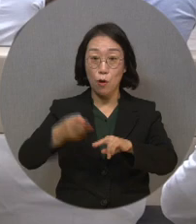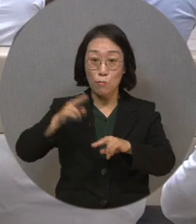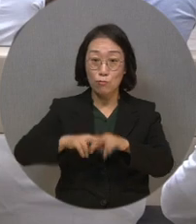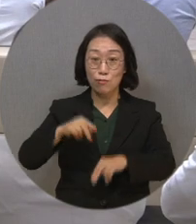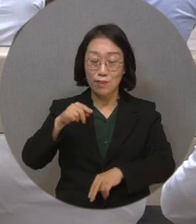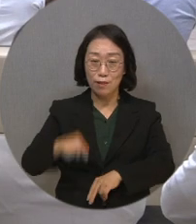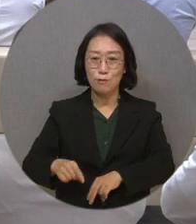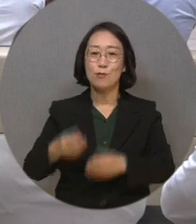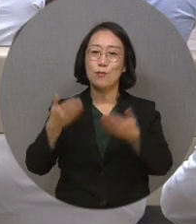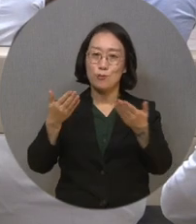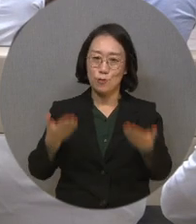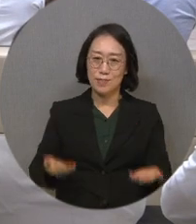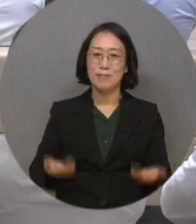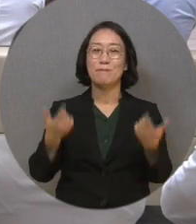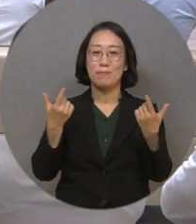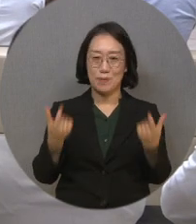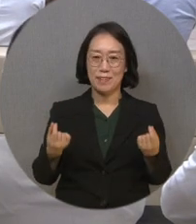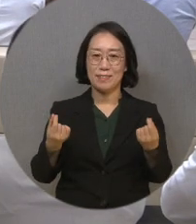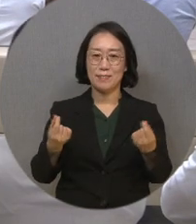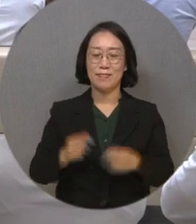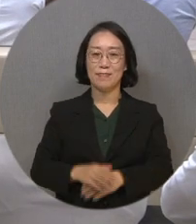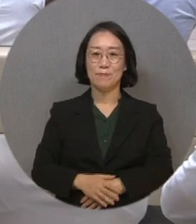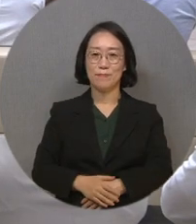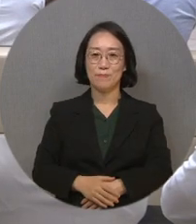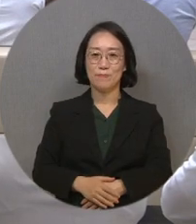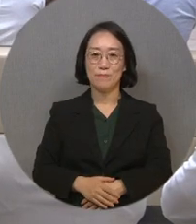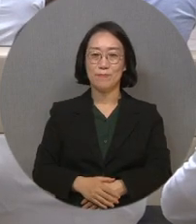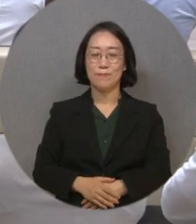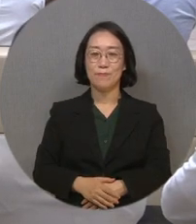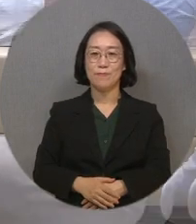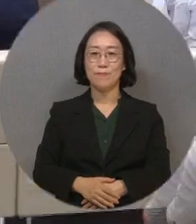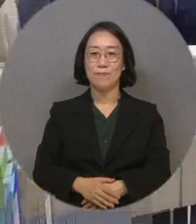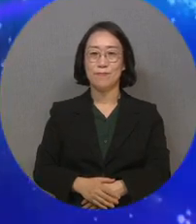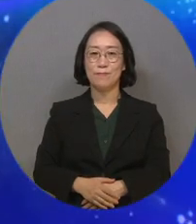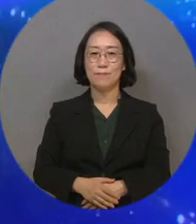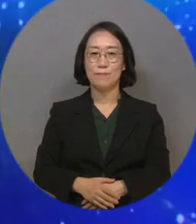그것이 휴식이었습니다. 복지TV 경기방송 정우선입니다.